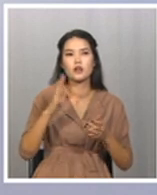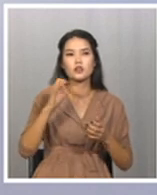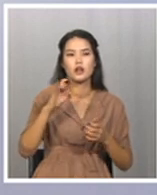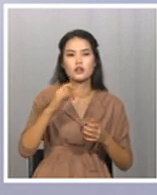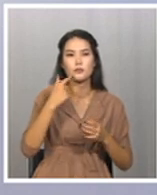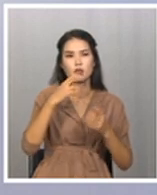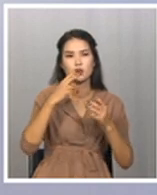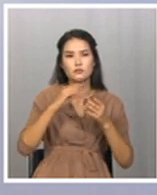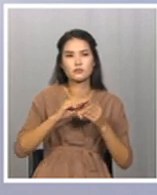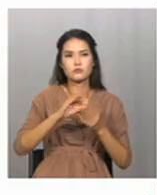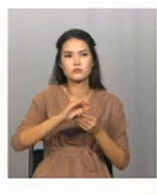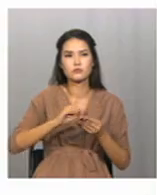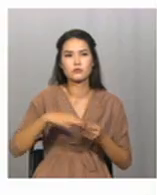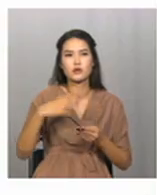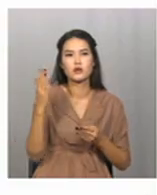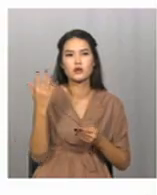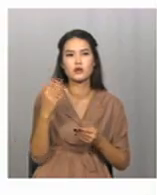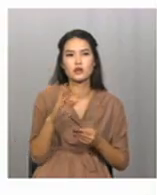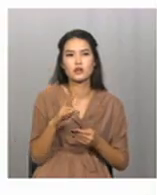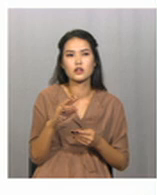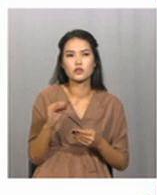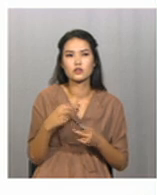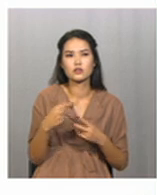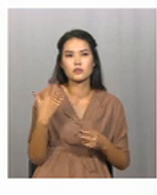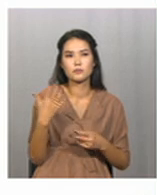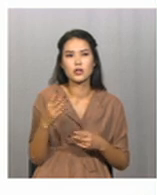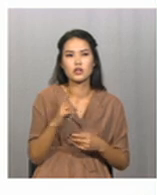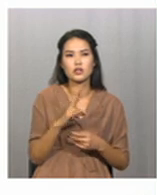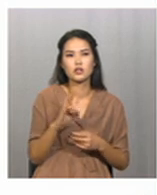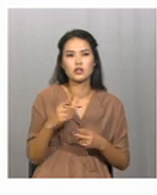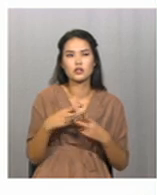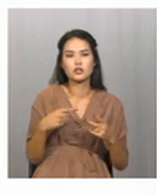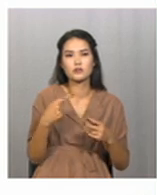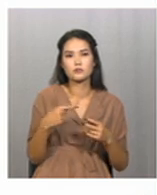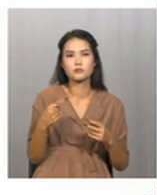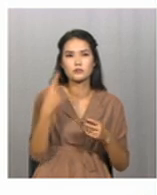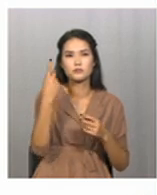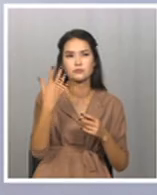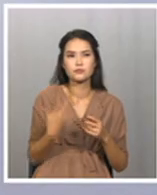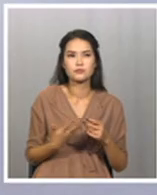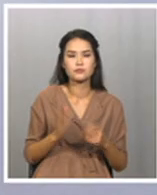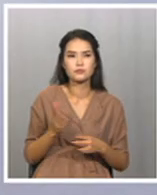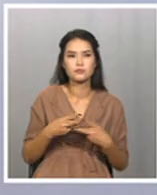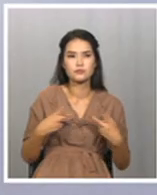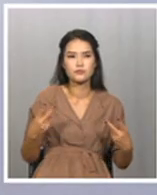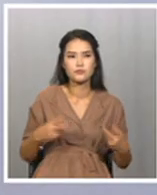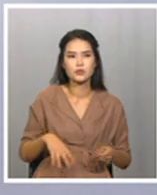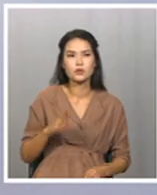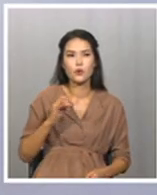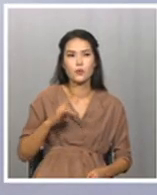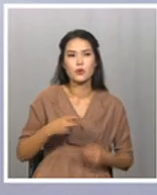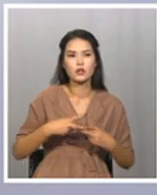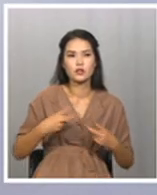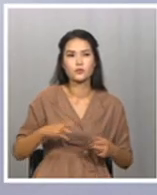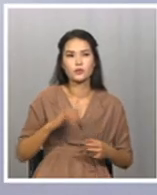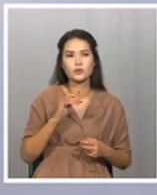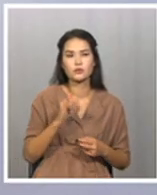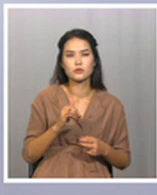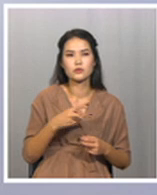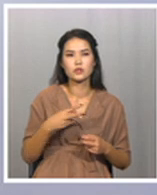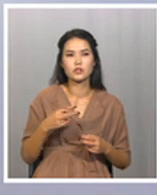бізде 5-ке тең болды, онда нормалдың бұрыштық коэффициенті минус 1 бөлінген 5-ке тең болады. Нормалдың теңдеуін орнына